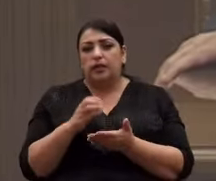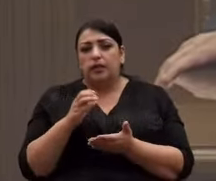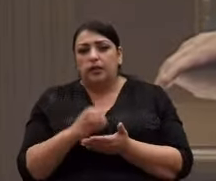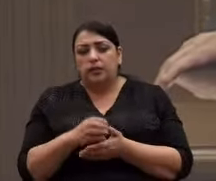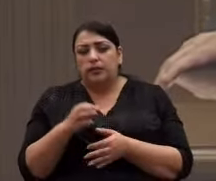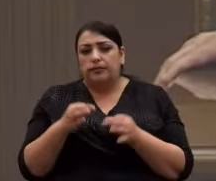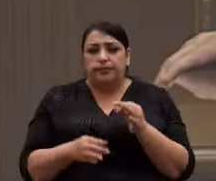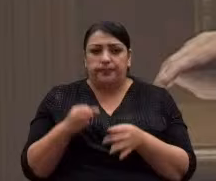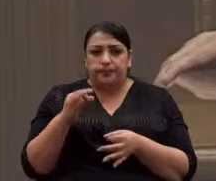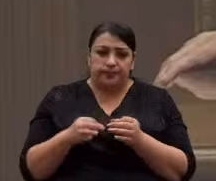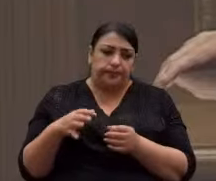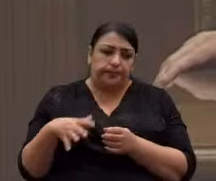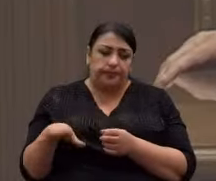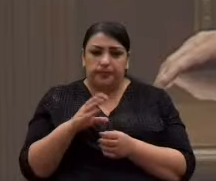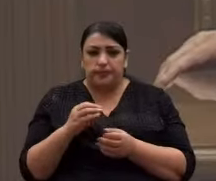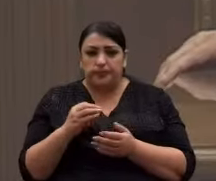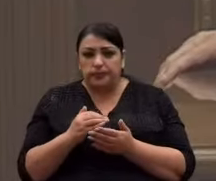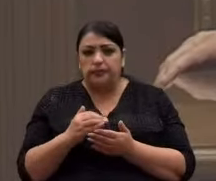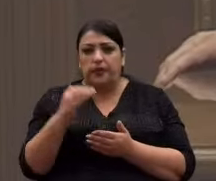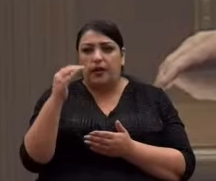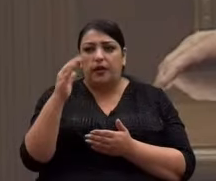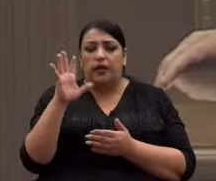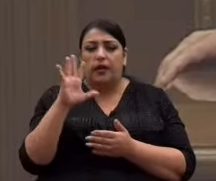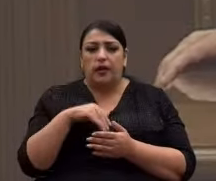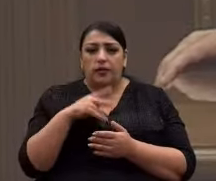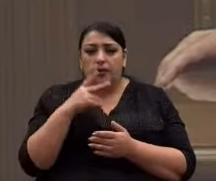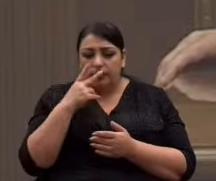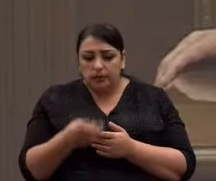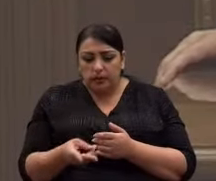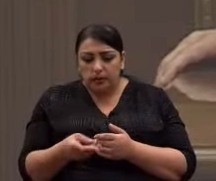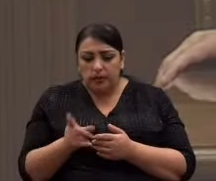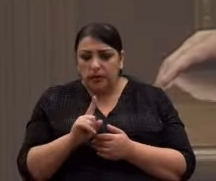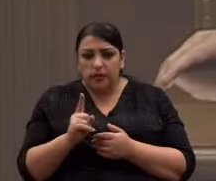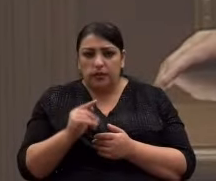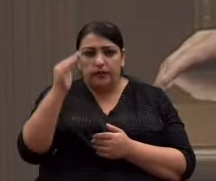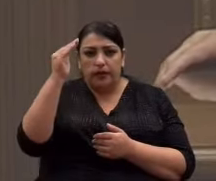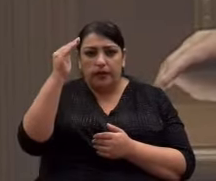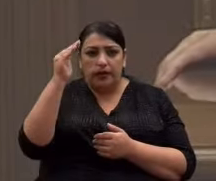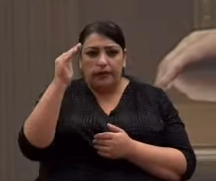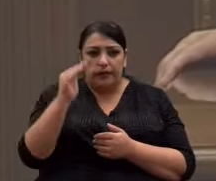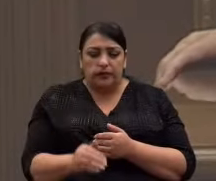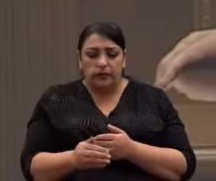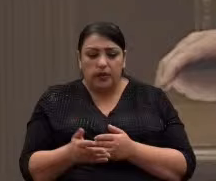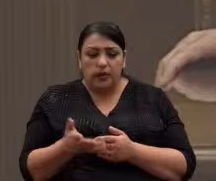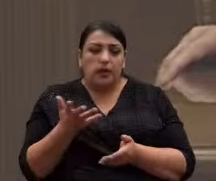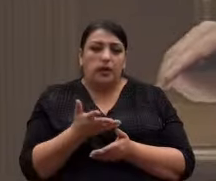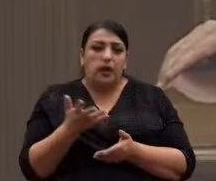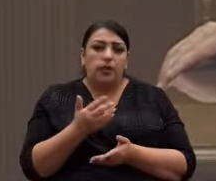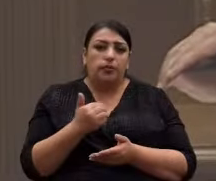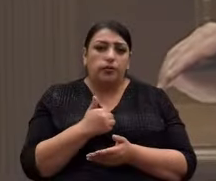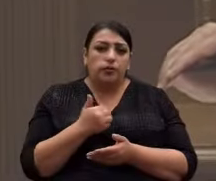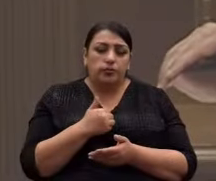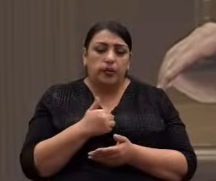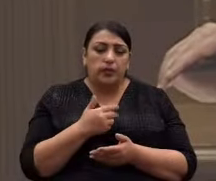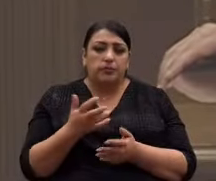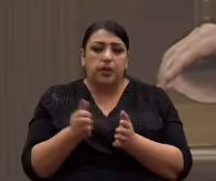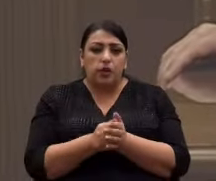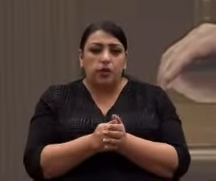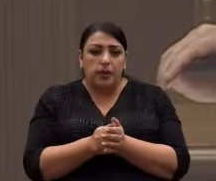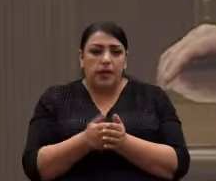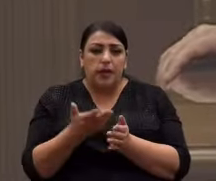քրեադատավարական օրենսգիրքը ամեն ինչից վեր են, հետո նայում ես գետին, տեսնում ես ինչ վեր են, երբ ուզում են բռնում են, երբ ուզում են թողում